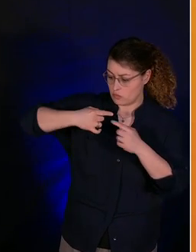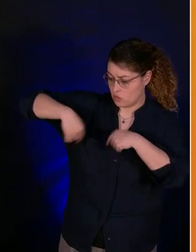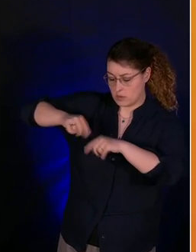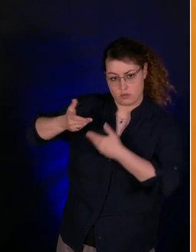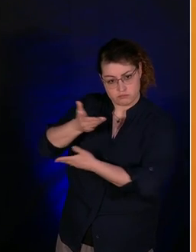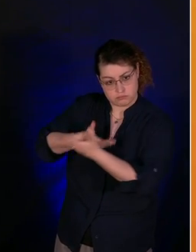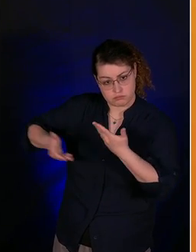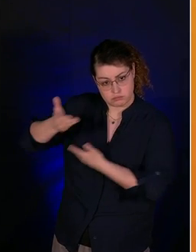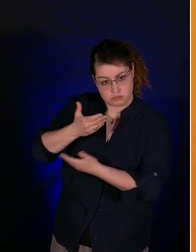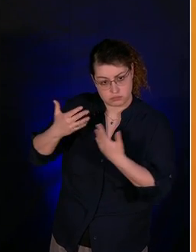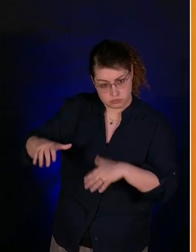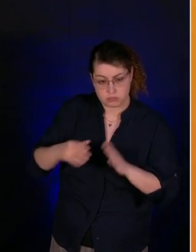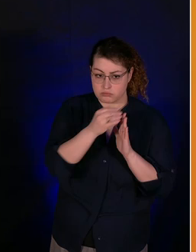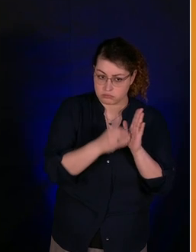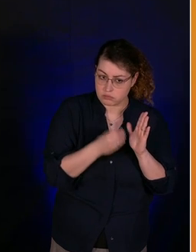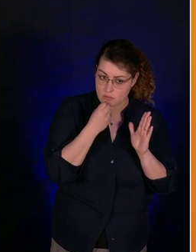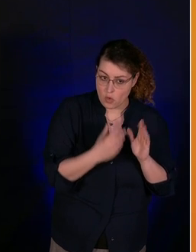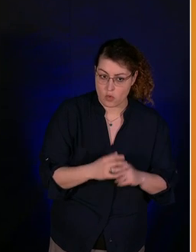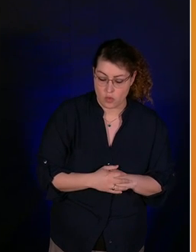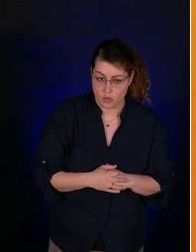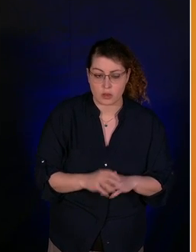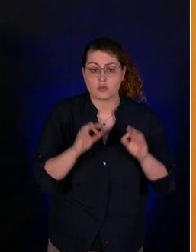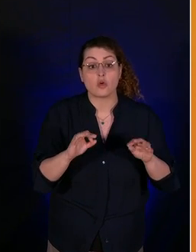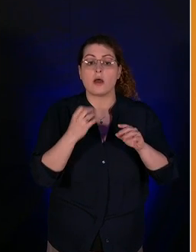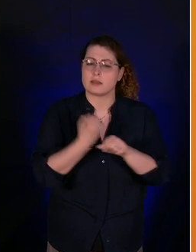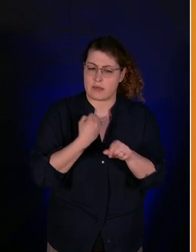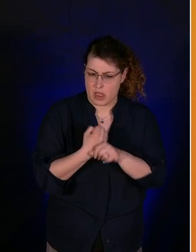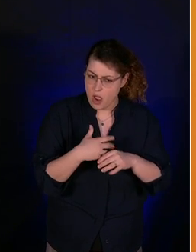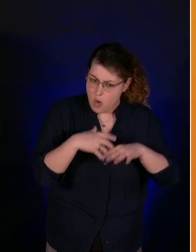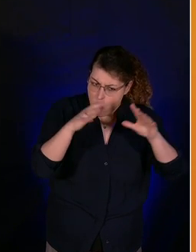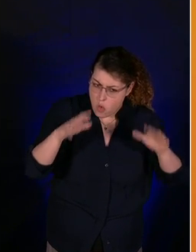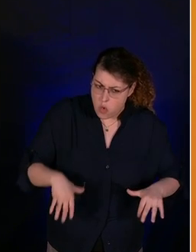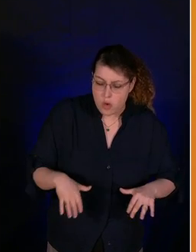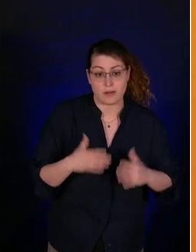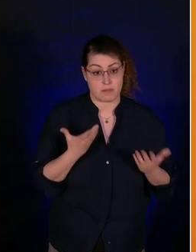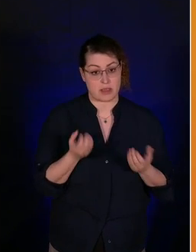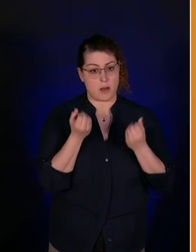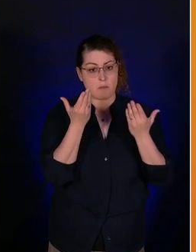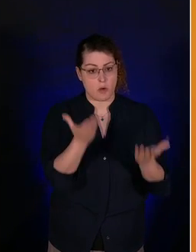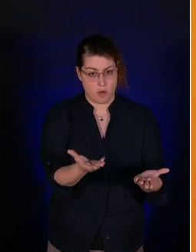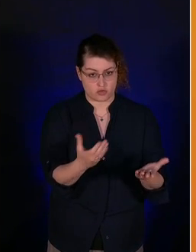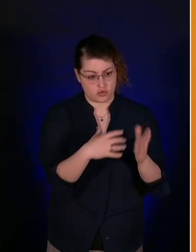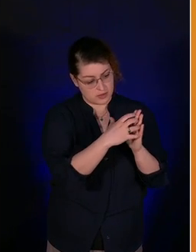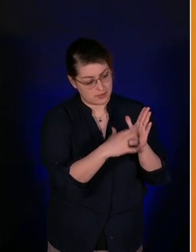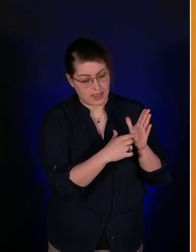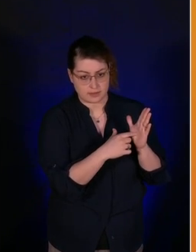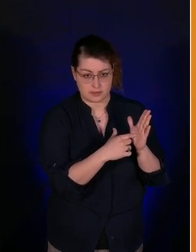d'intégrer cette forme de rédaction. Le travail étant important, nous vous proposons de féminiser le texte définitif après